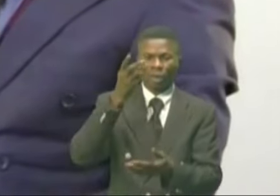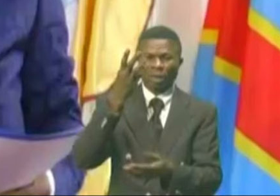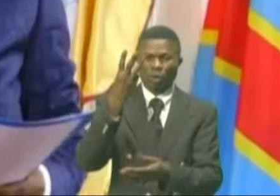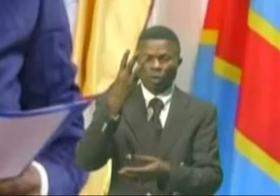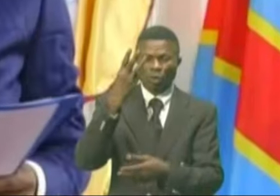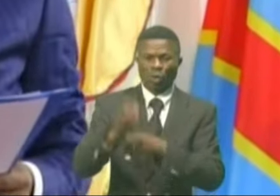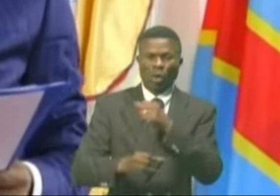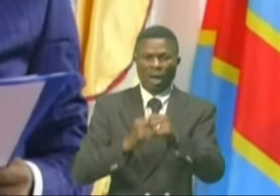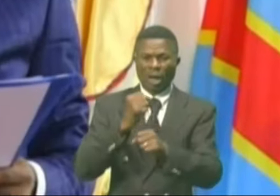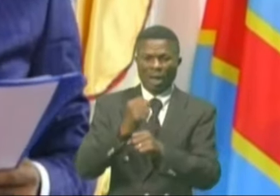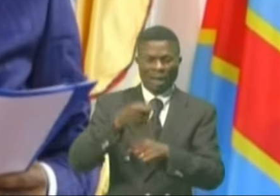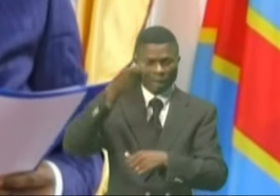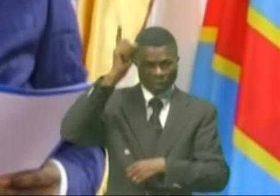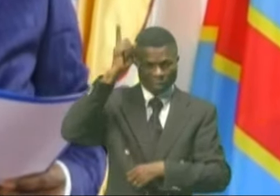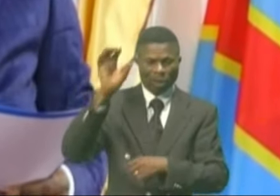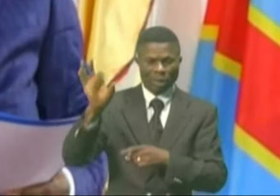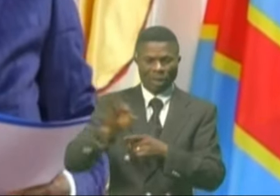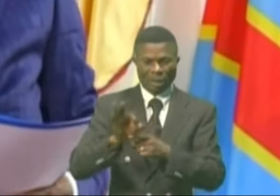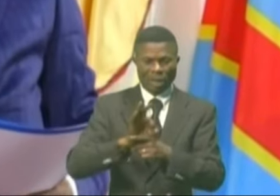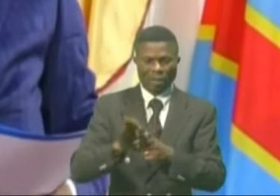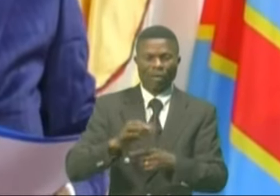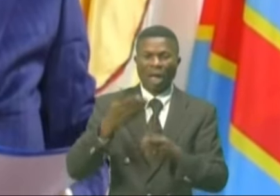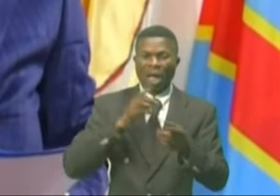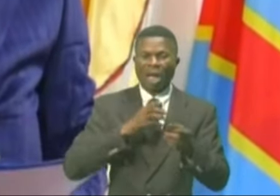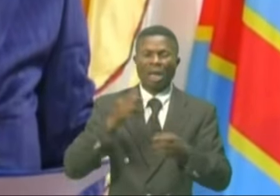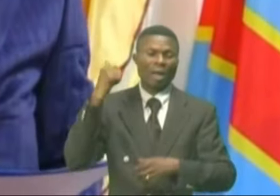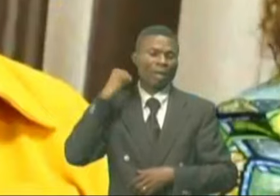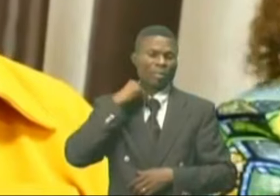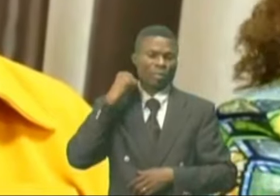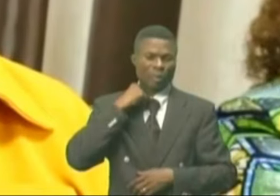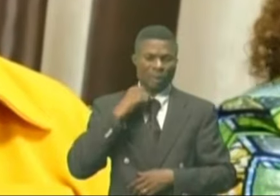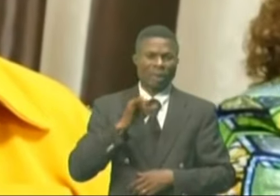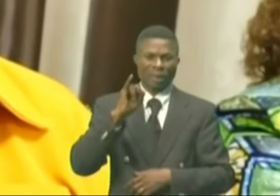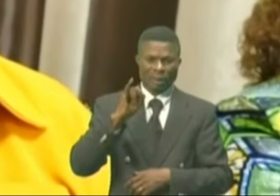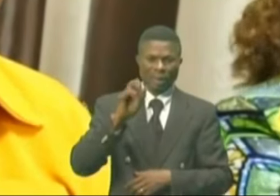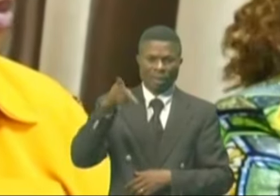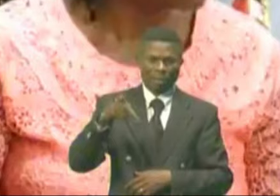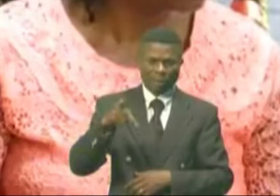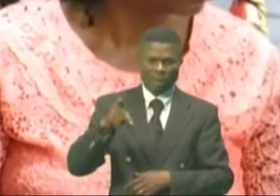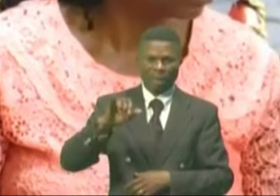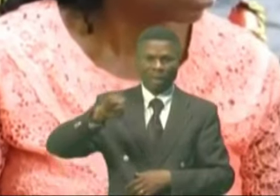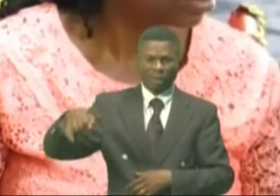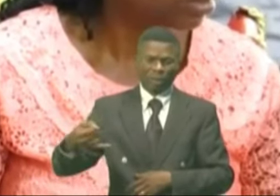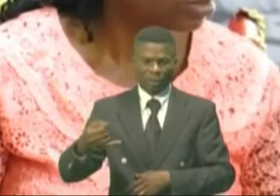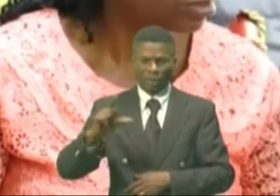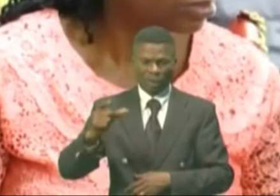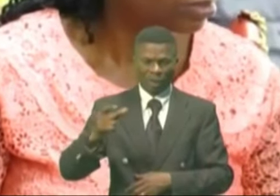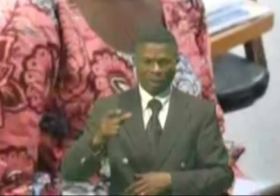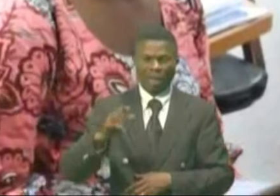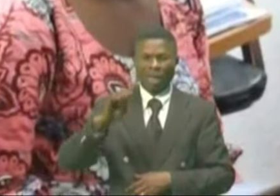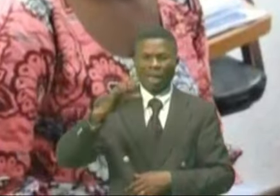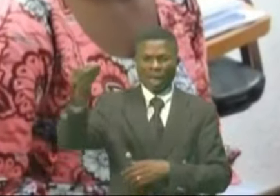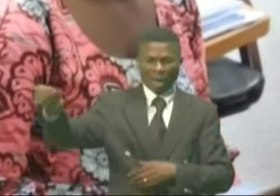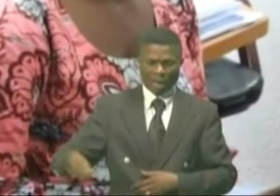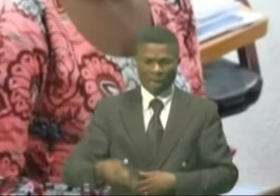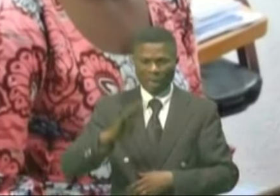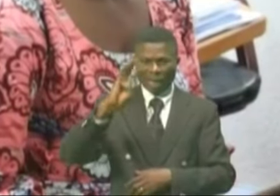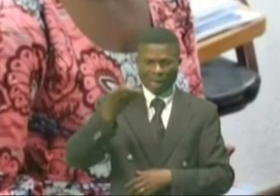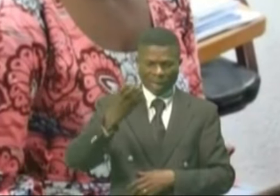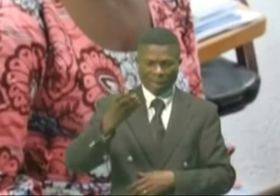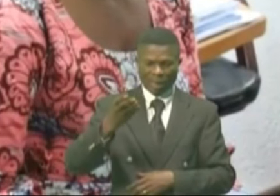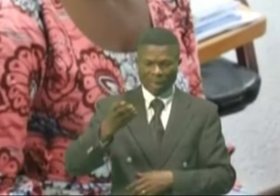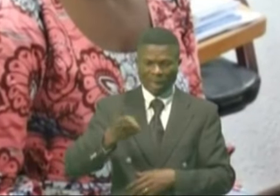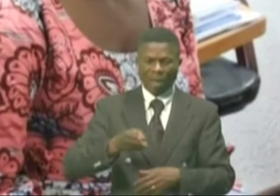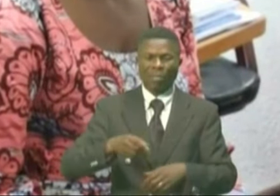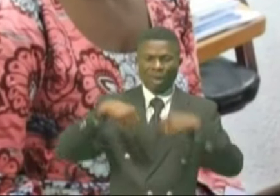années de la formation médicale à l'ILPGL. Accueillir en quatrième année de médecine,